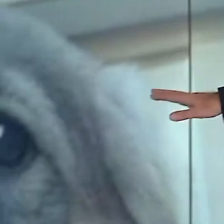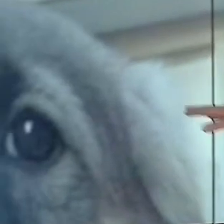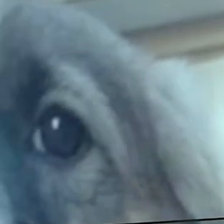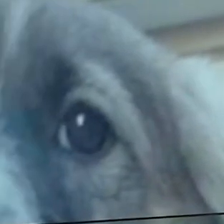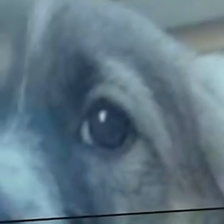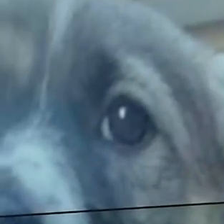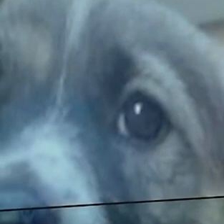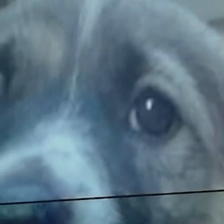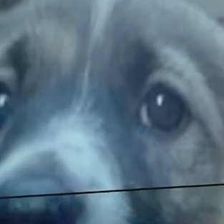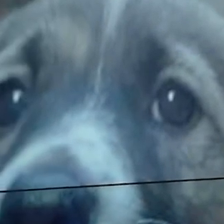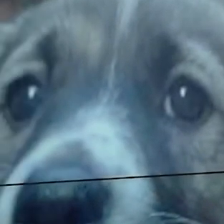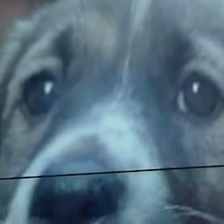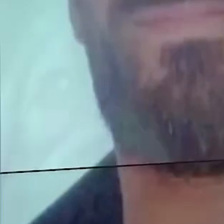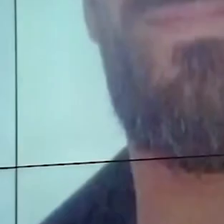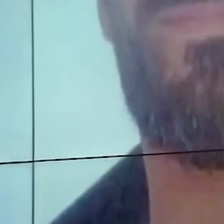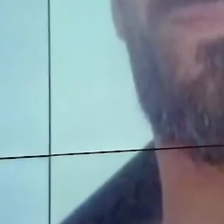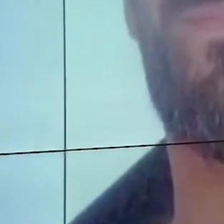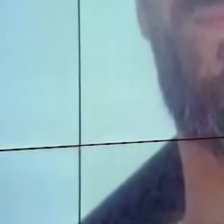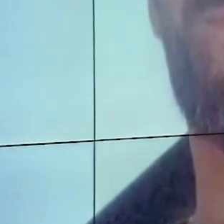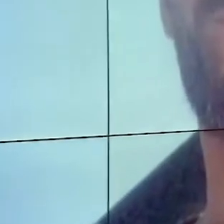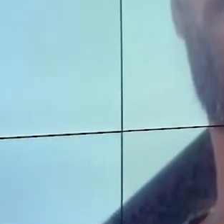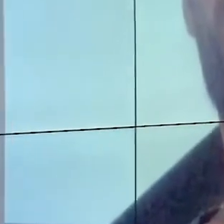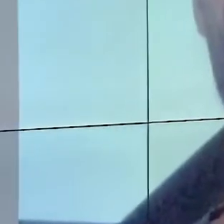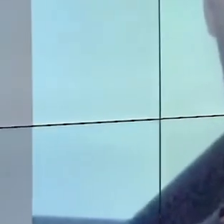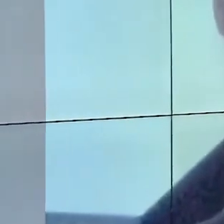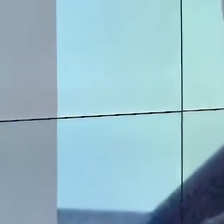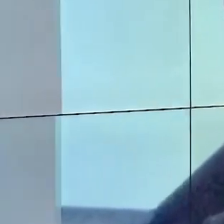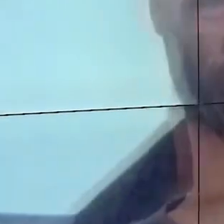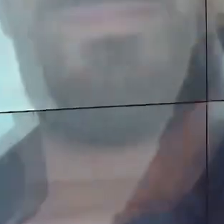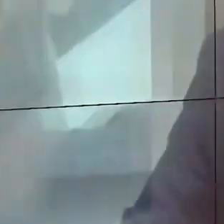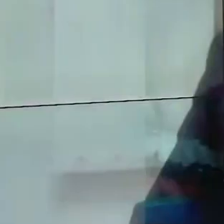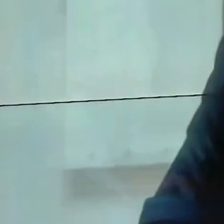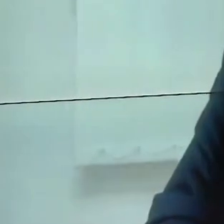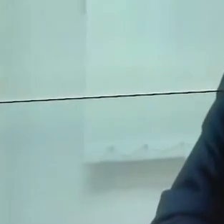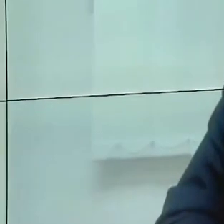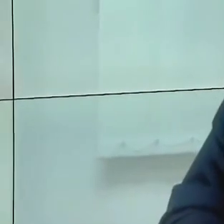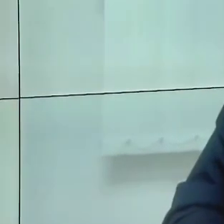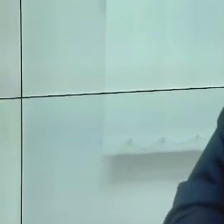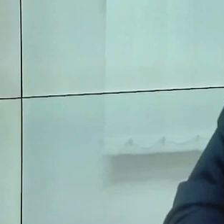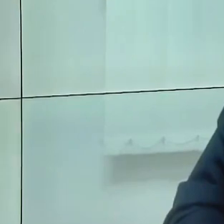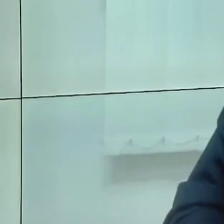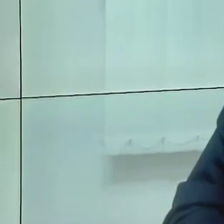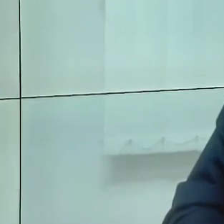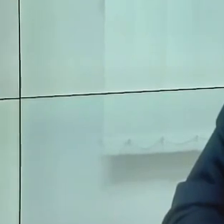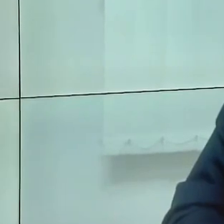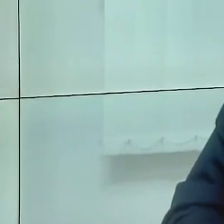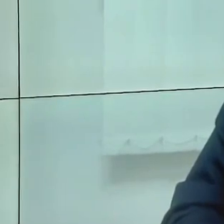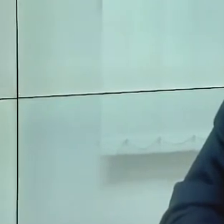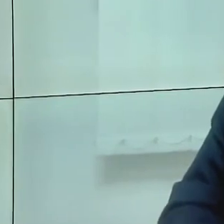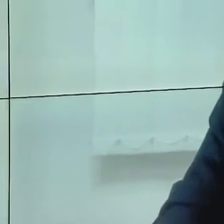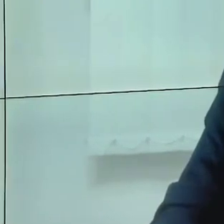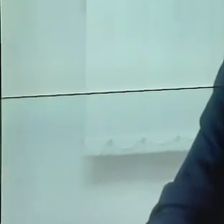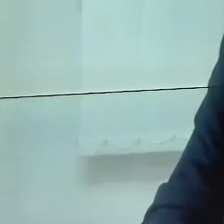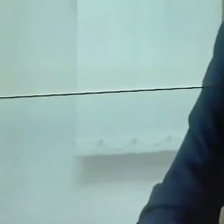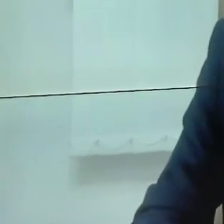Ο άνθρωπος που θα δείτε τώρα, ο κύριος Καραγιάννης, είναι ο δικηγόρος της αδερφής του κατηγορούμενου. Κύριε Καραγιάννη, καλησπέρα σας και σας